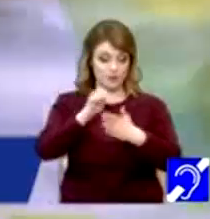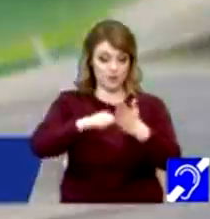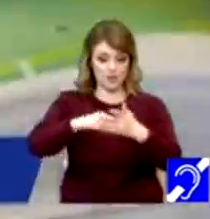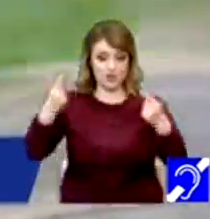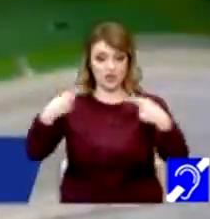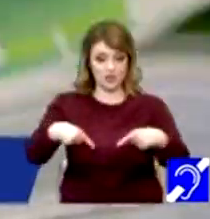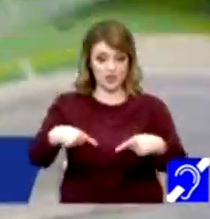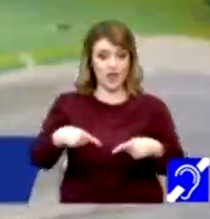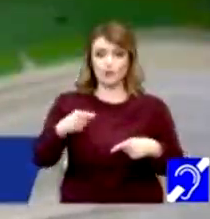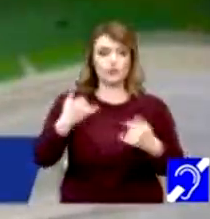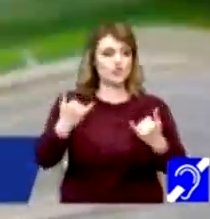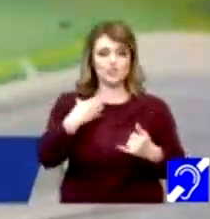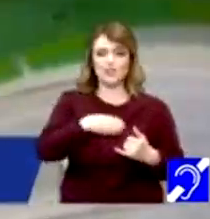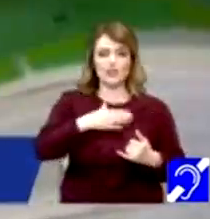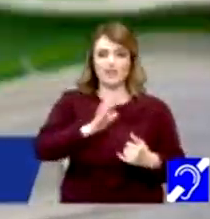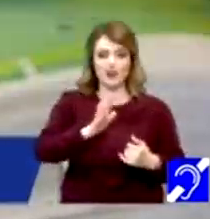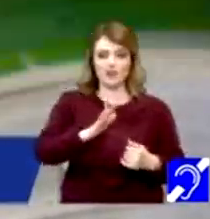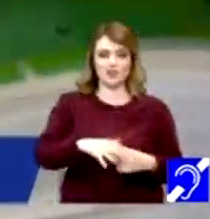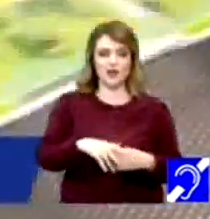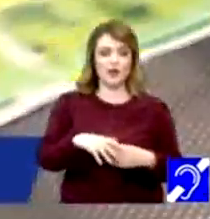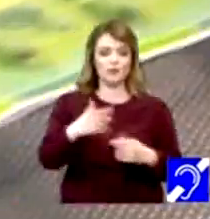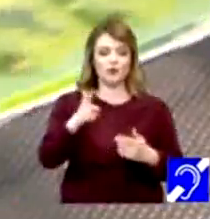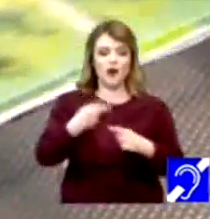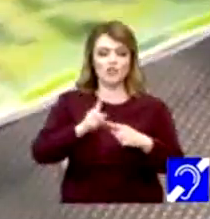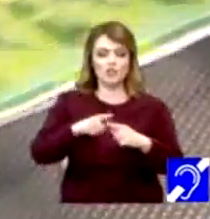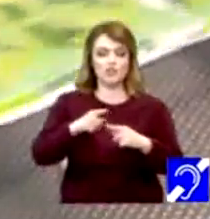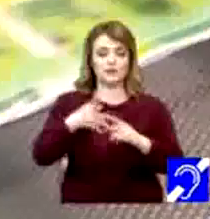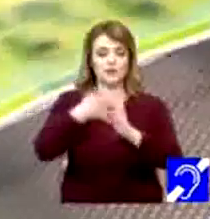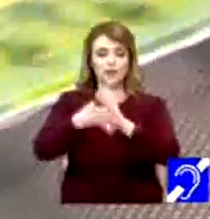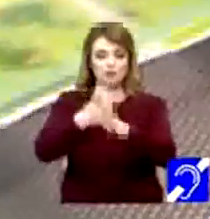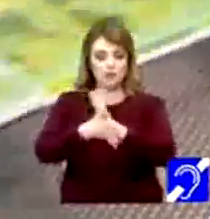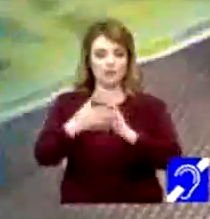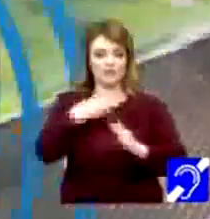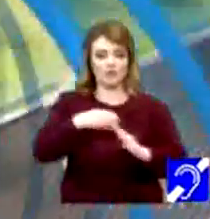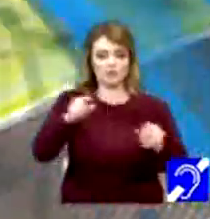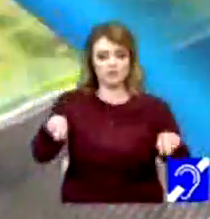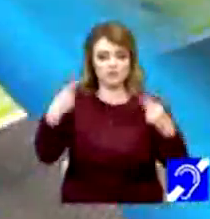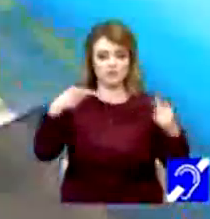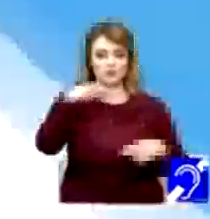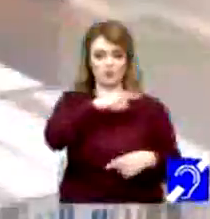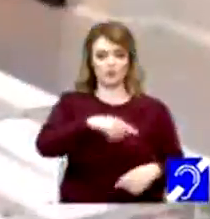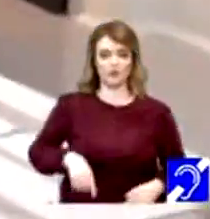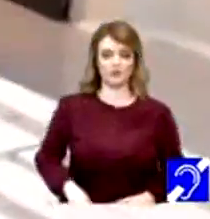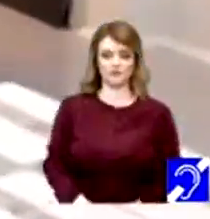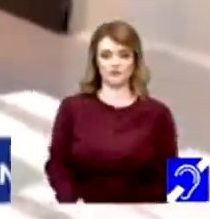nu reprezintă o preocupare, atâta timp cât aceste cheltuieli stimulează o creștere economică sustenabilă.